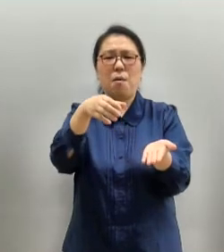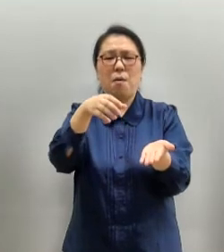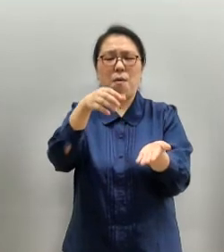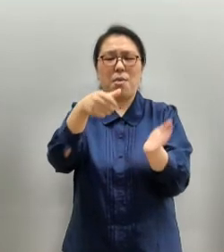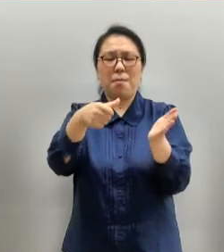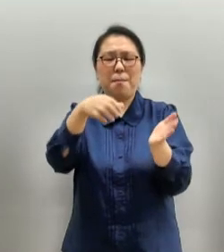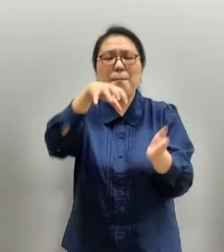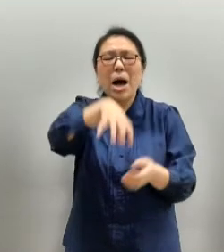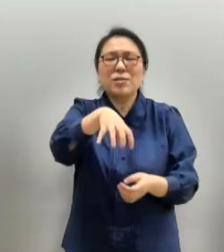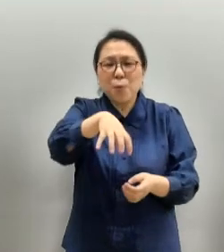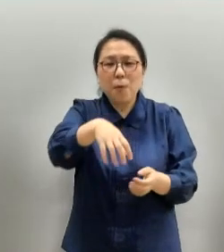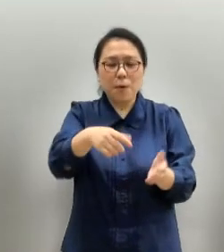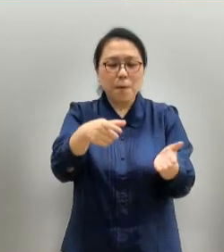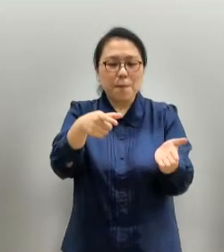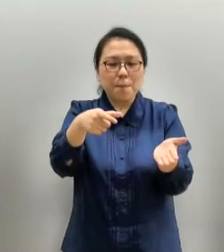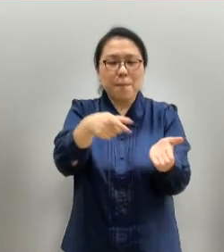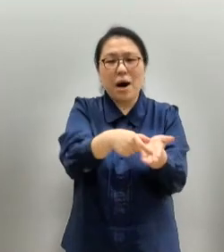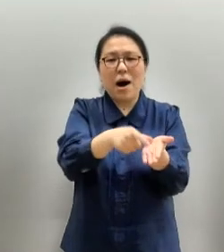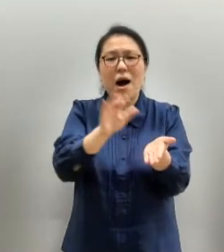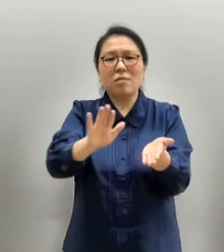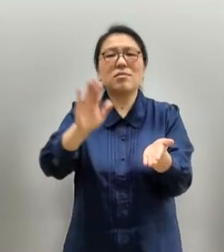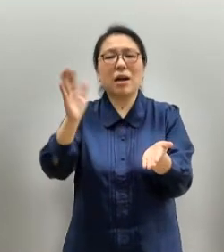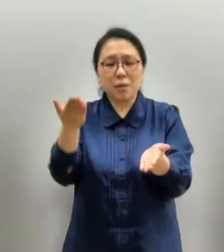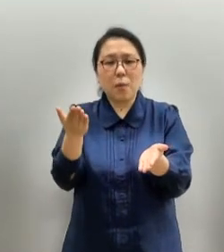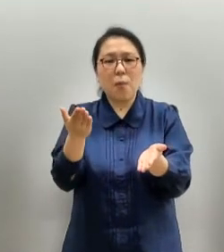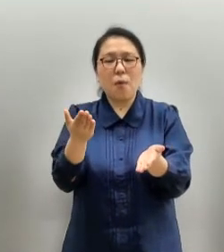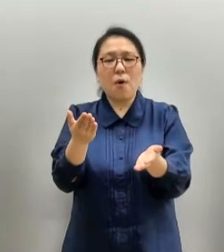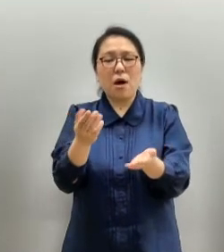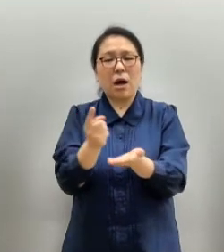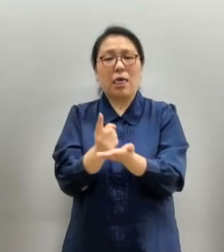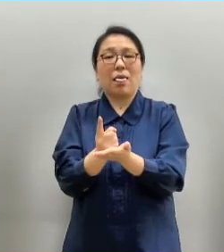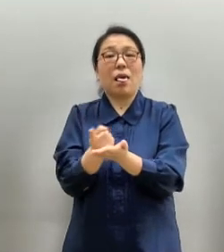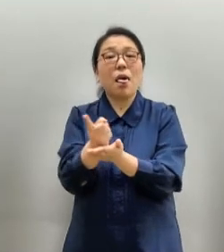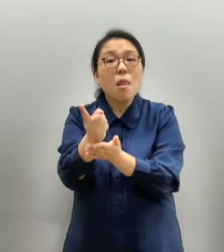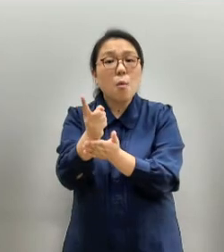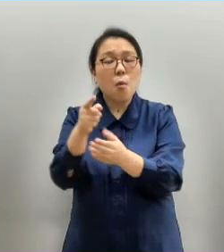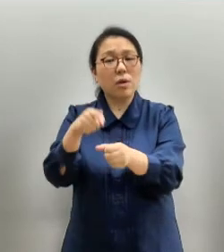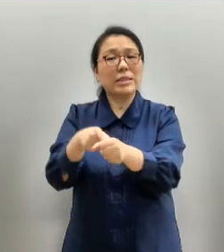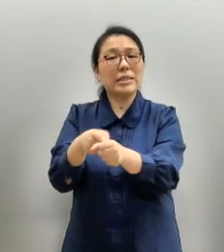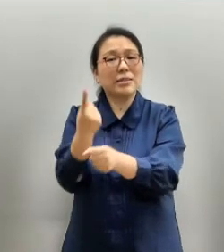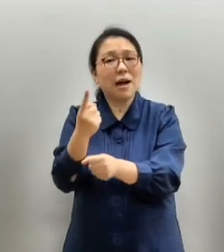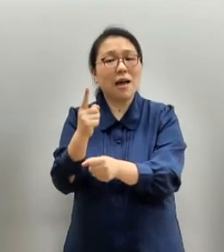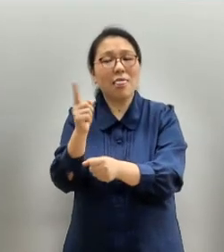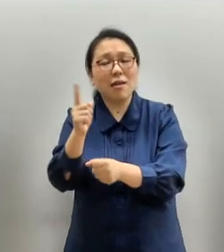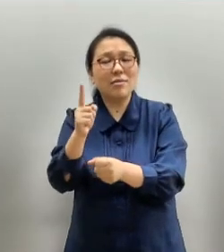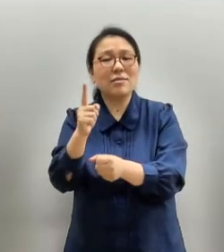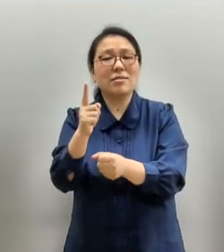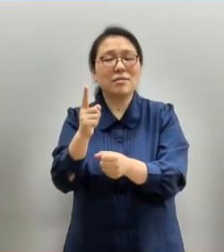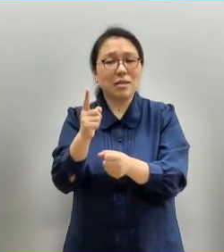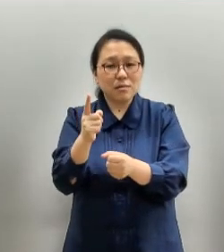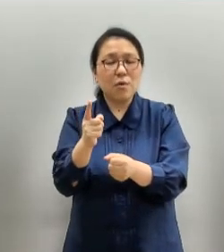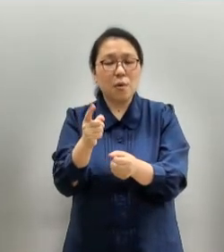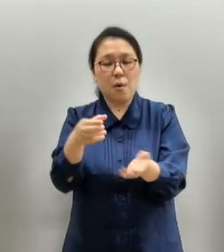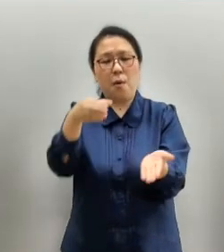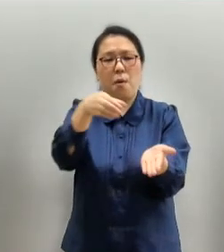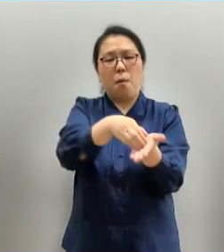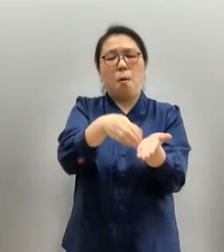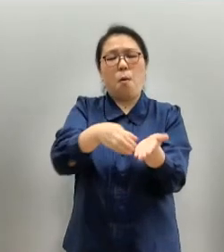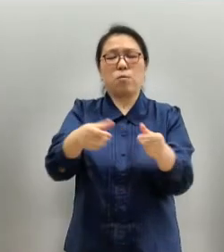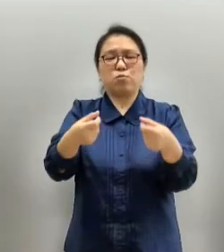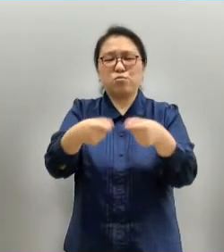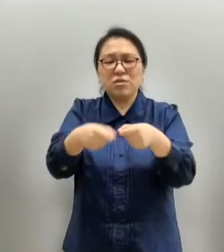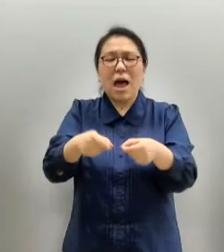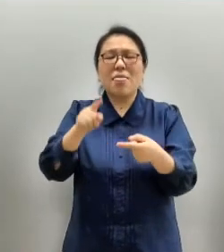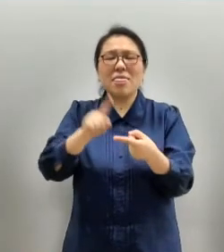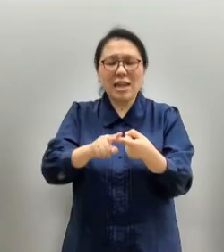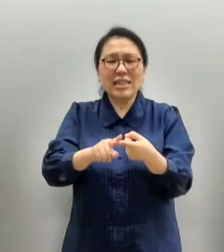ども、どういったですね、感染源、どういった経路で発生したかというものに関しましてですね、できるだけ具体的な事